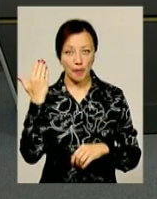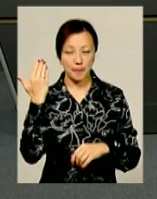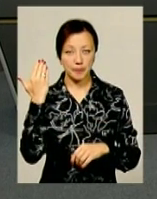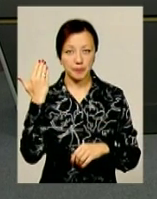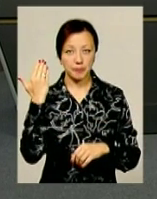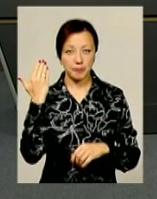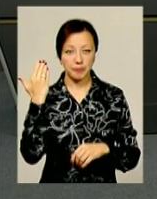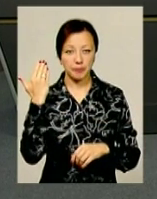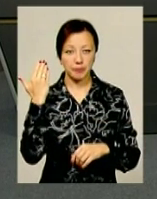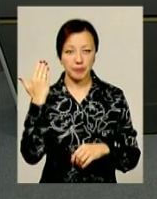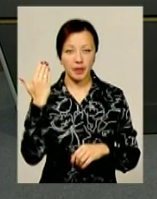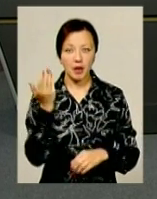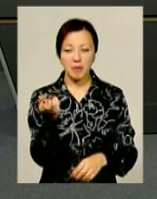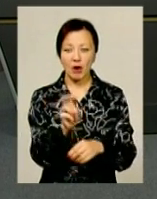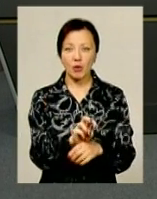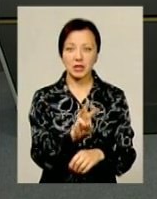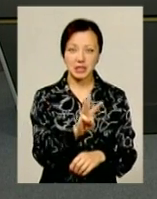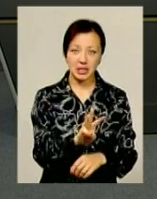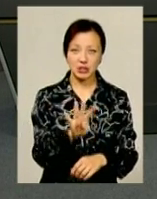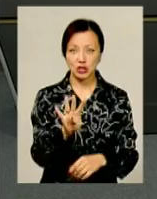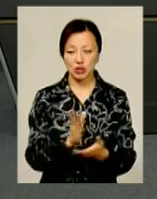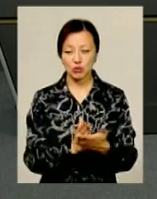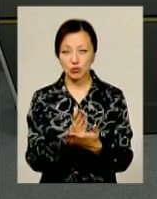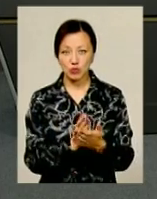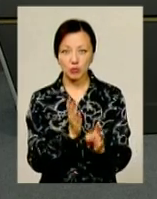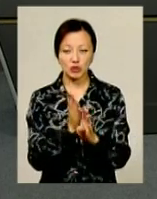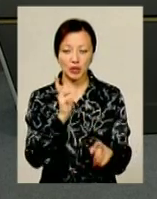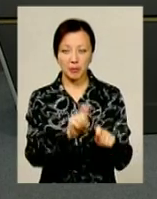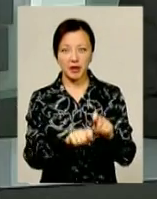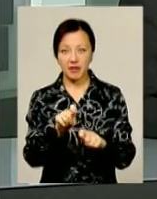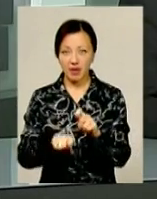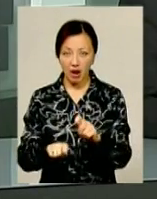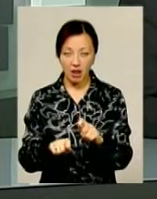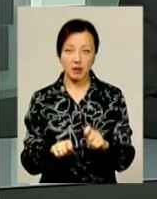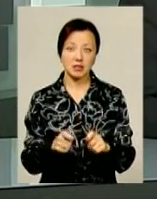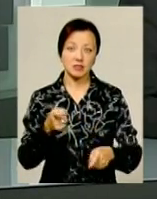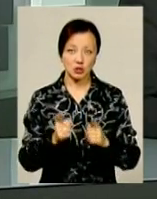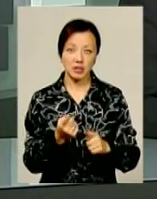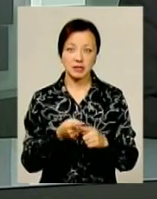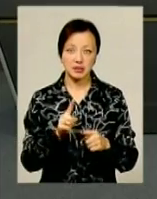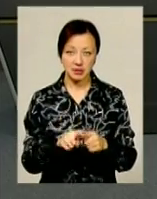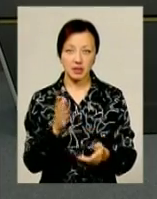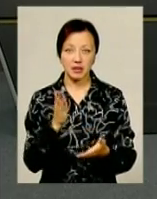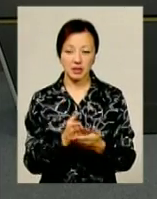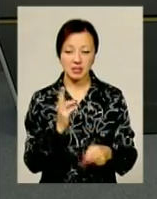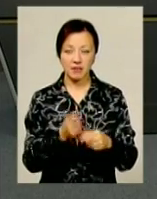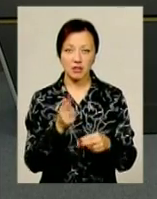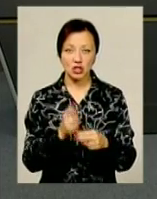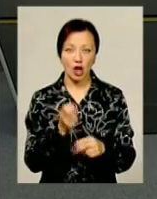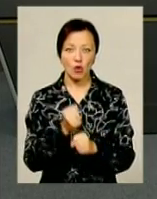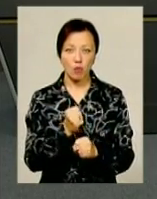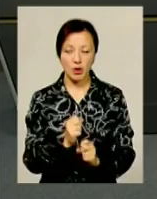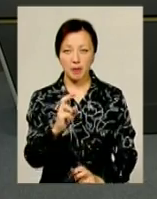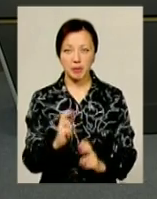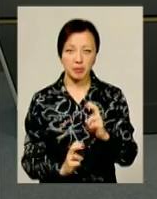приходило 3 чи 4 служби, і вони по черзі приходили на ці перевірки, перевіряли, то, звичайно, це теж заважає його роботі,